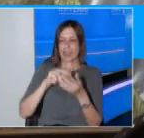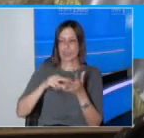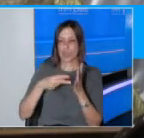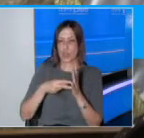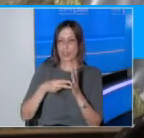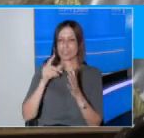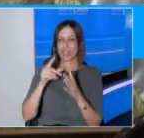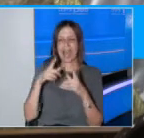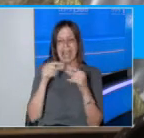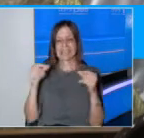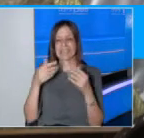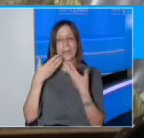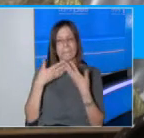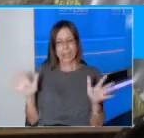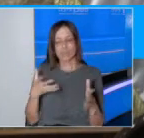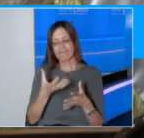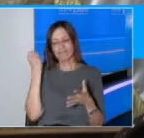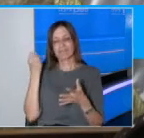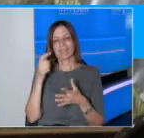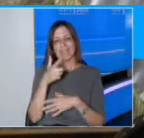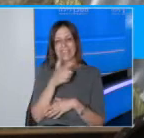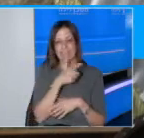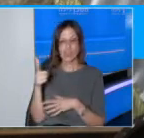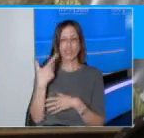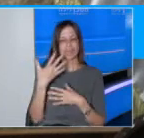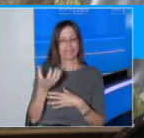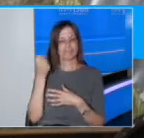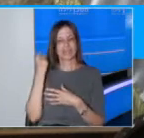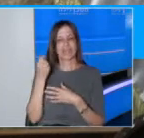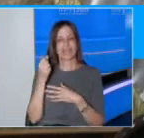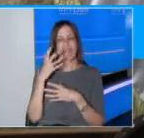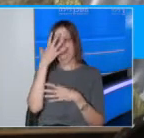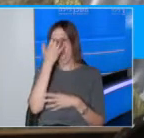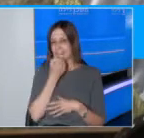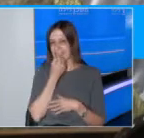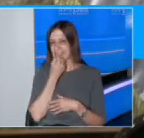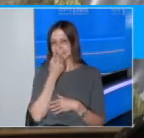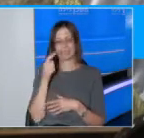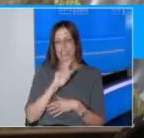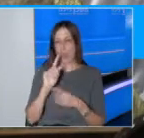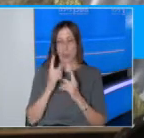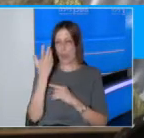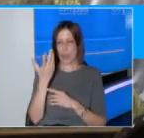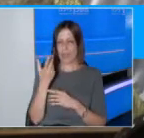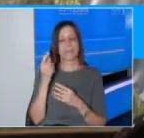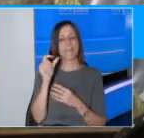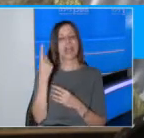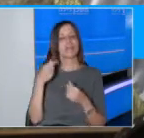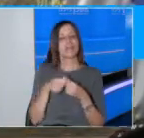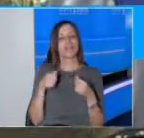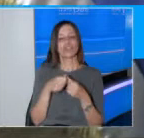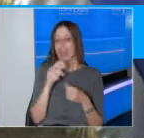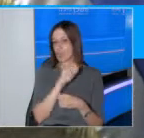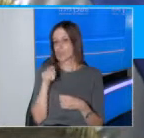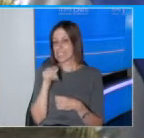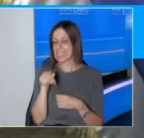עזה מנשק, בפירוז חמאס, הוא אומר, זה לא יקרה, אנחנו מיד נשמע את הדברים שלו. כן, אבל קודם כל, מילה אחת לגבי העניין